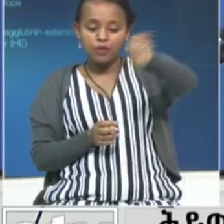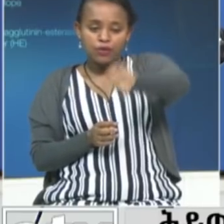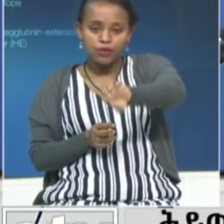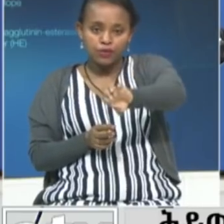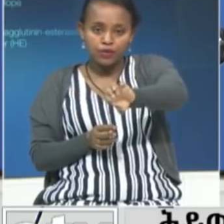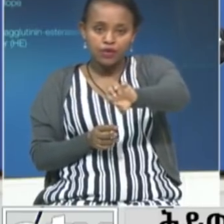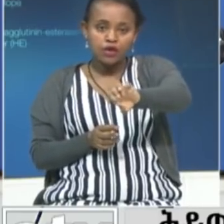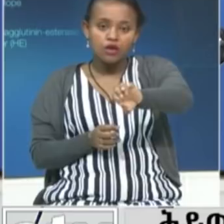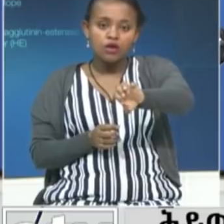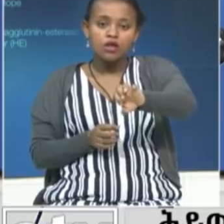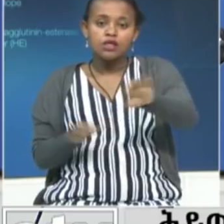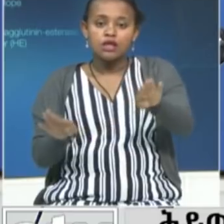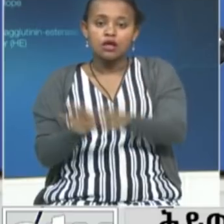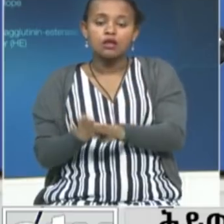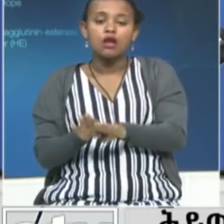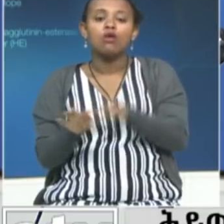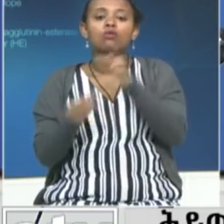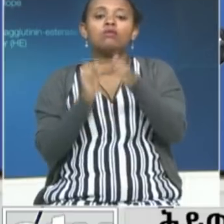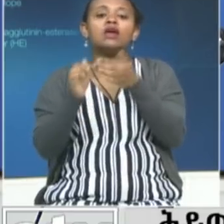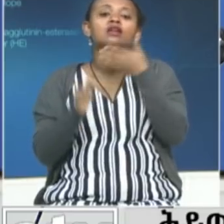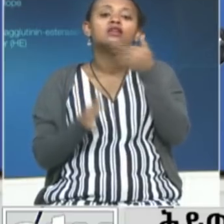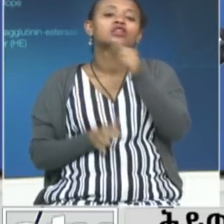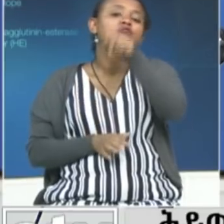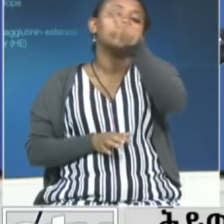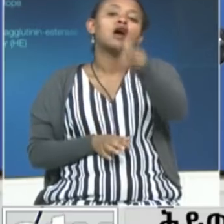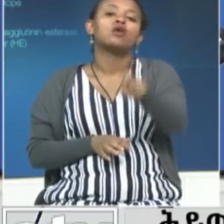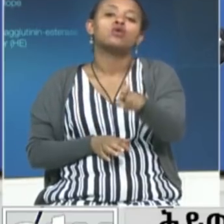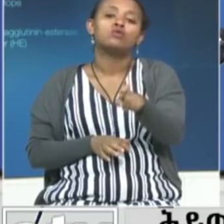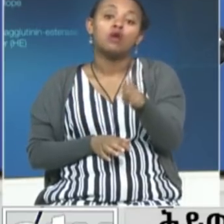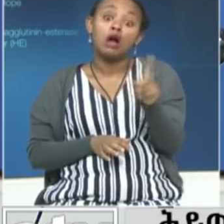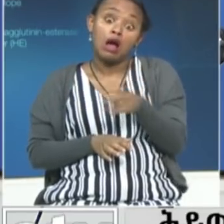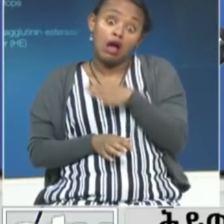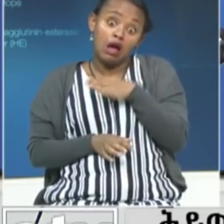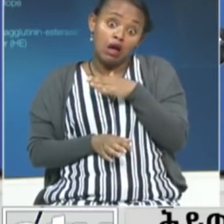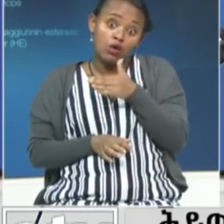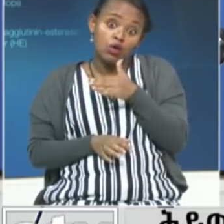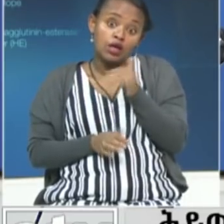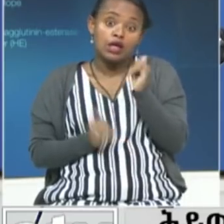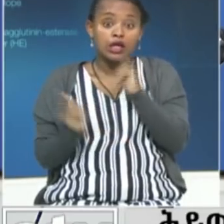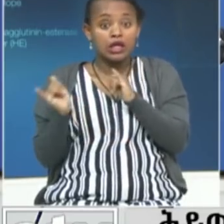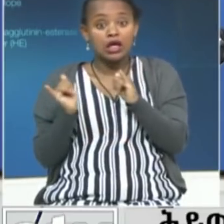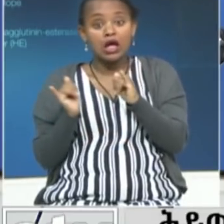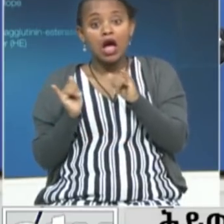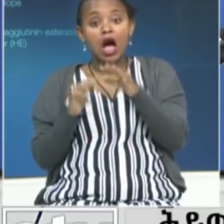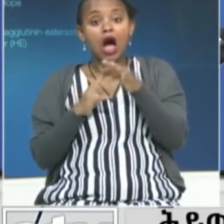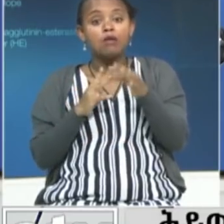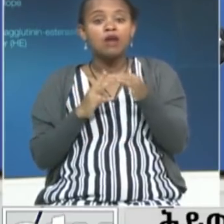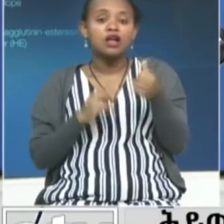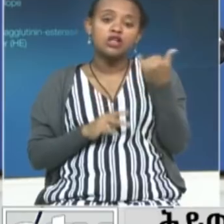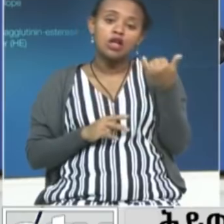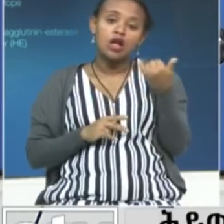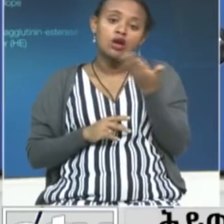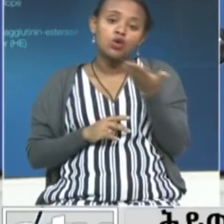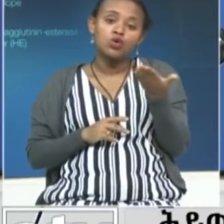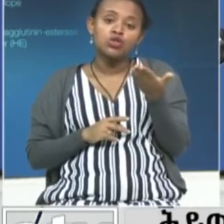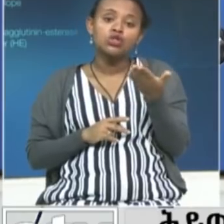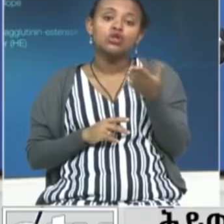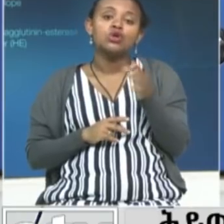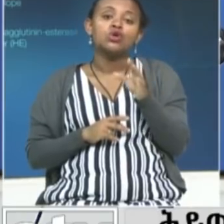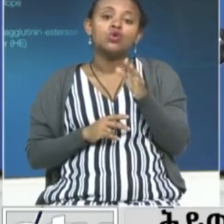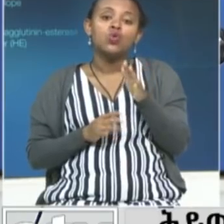ነው በኮንፊደንስ መሄዱ የተሻለ አይሆንም ወይ አዘርዋይስ ደሞ እንደ ኦፕሽን ሌላ ነገሮችን